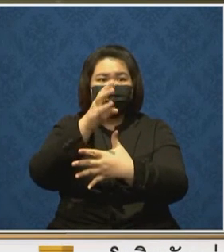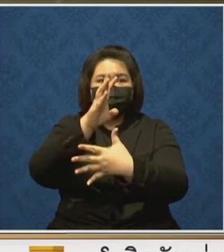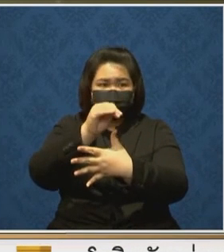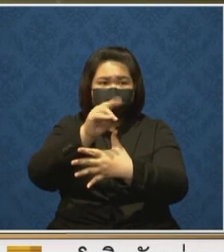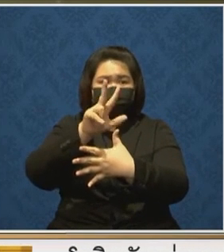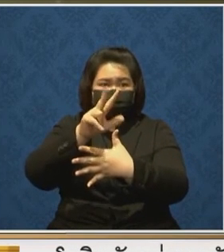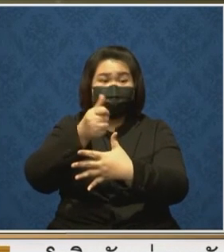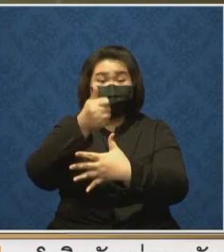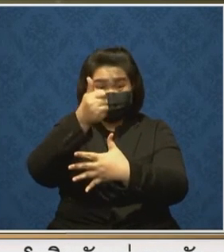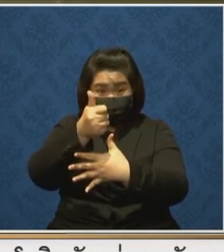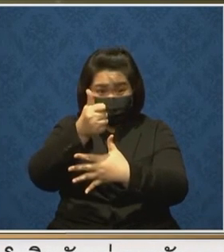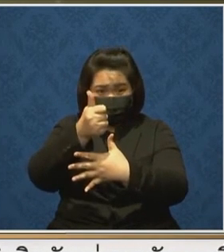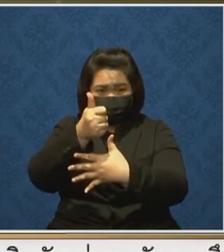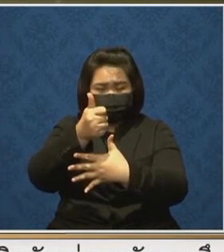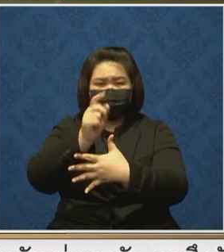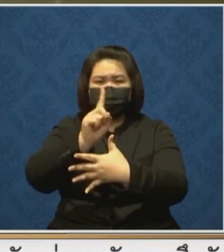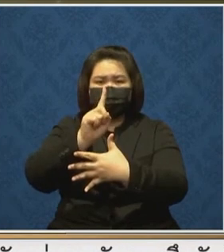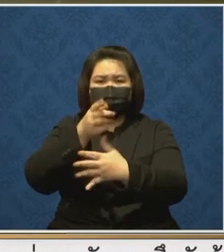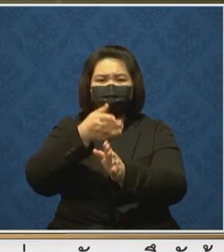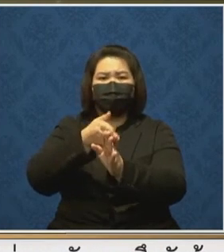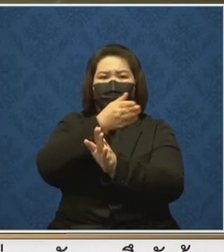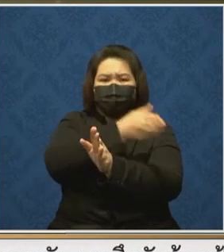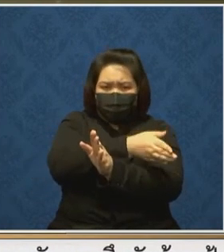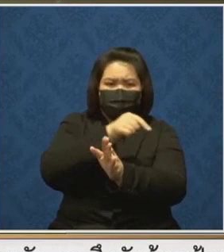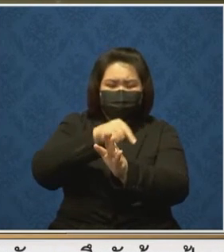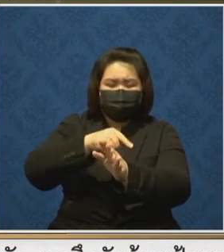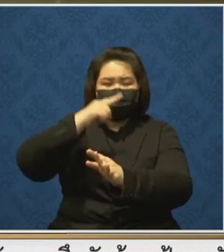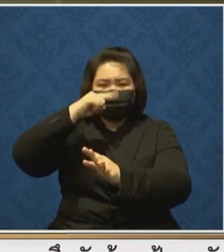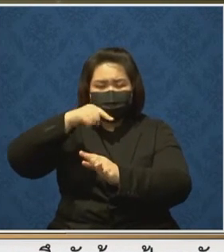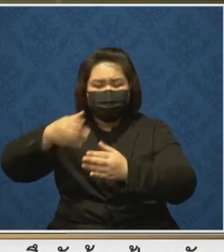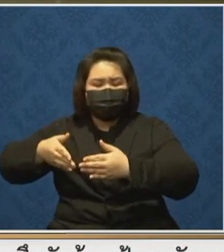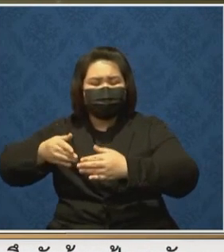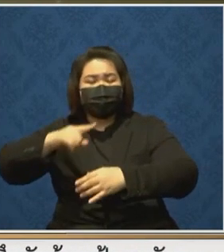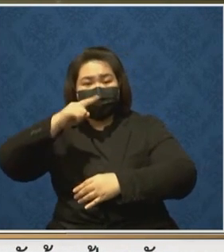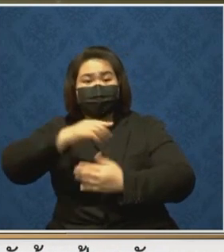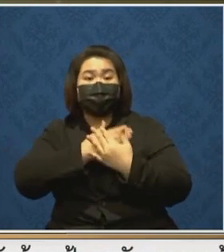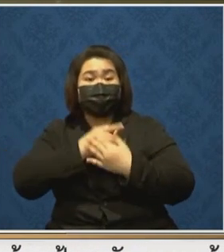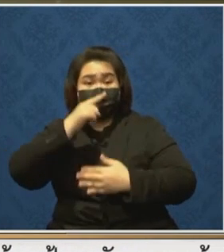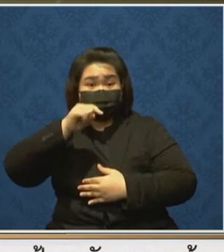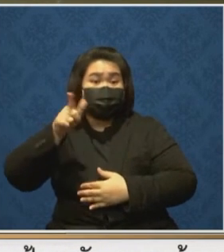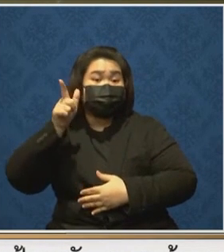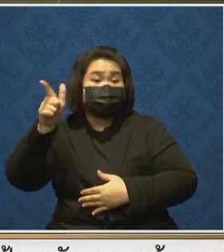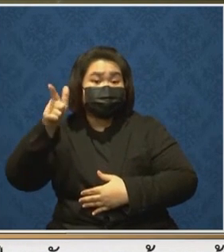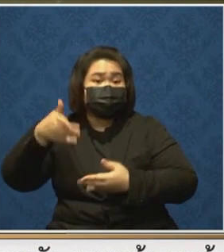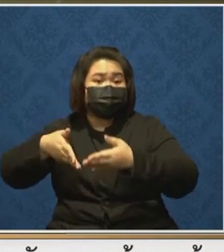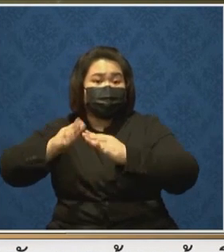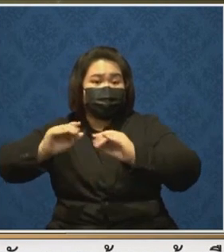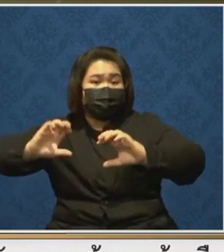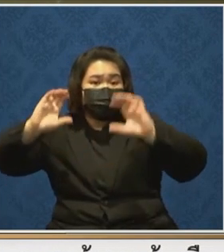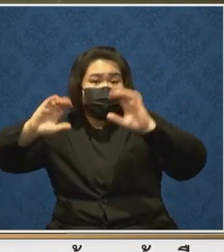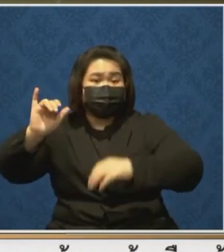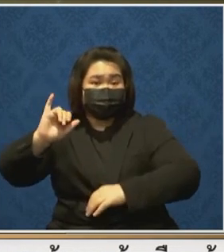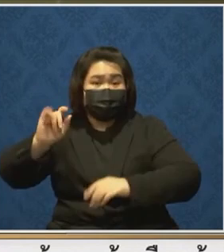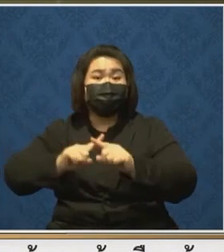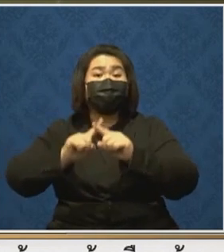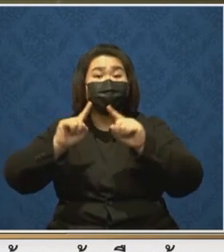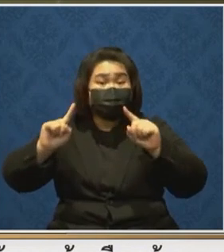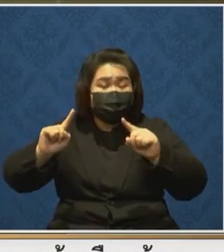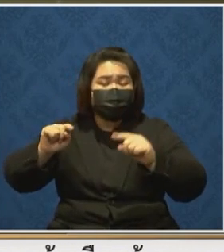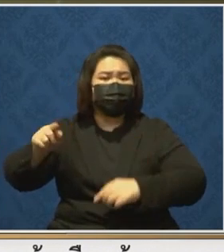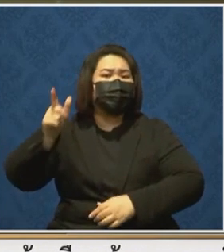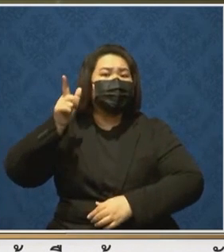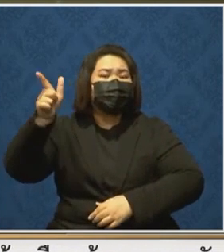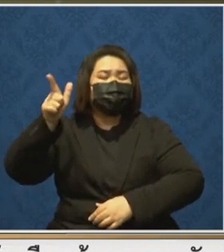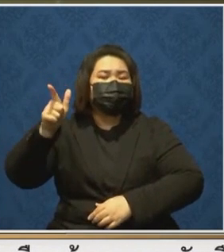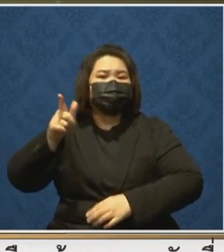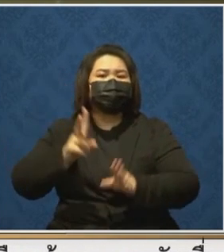ซึงทั้หมดนี้เกิดข้นก่ที่จะมีรัฐบาลพักไทยรกไทยท่านอดีตนายกรธนตรีทกษินชินวัตรเพีงไปทำวิธีเปิดต